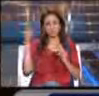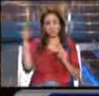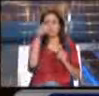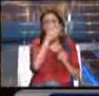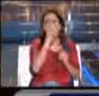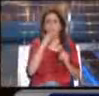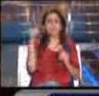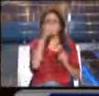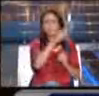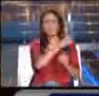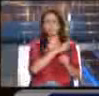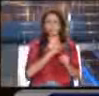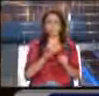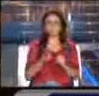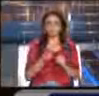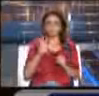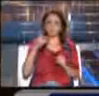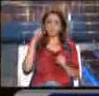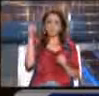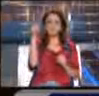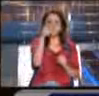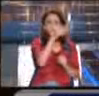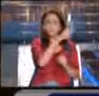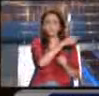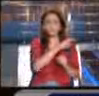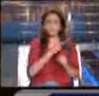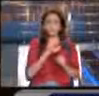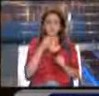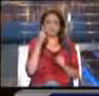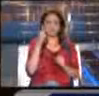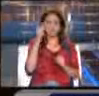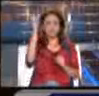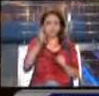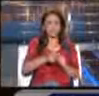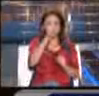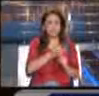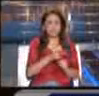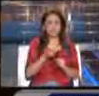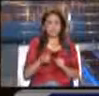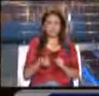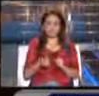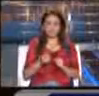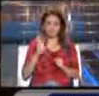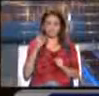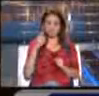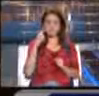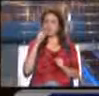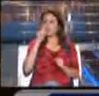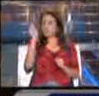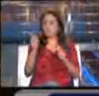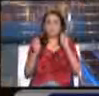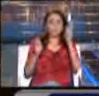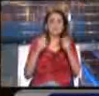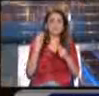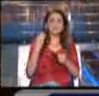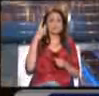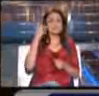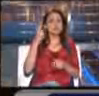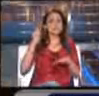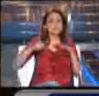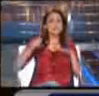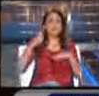وبعد كده نضحي بيهم. ممكن يكون في بعض الناس هي المغرضه او اللي هي عملت الكلام ده، مش عايزين نظلم حد. وانت عارف كويس قوي يا دكتور